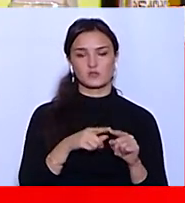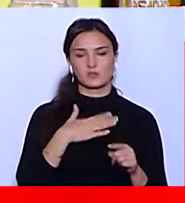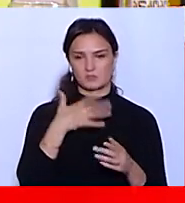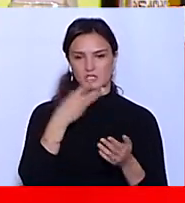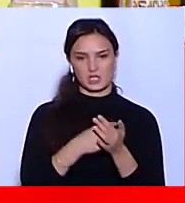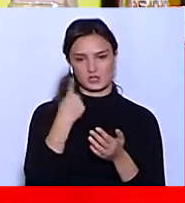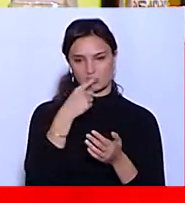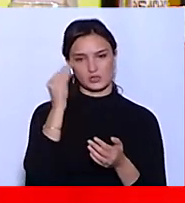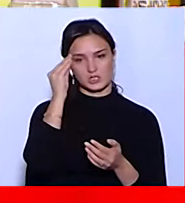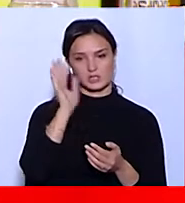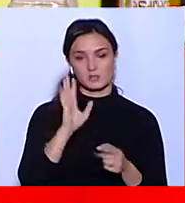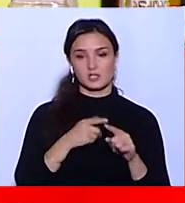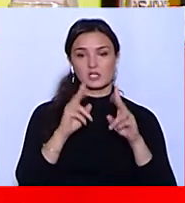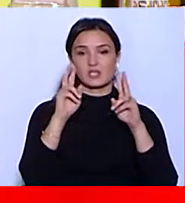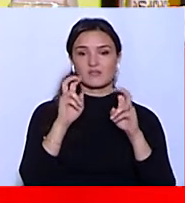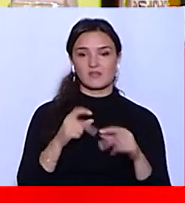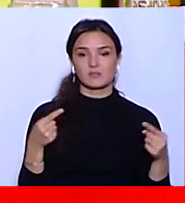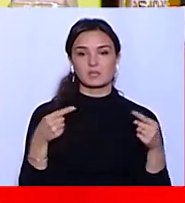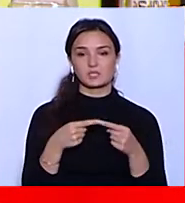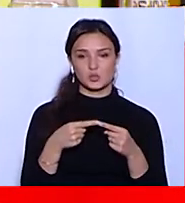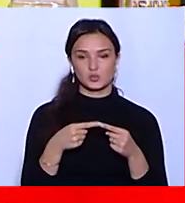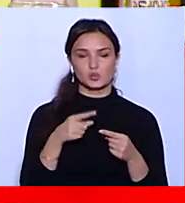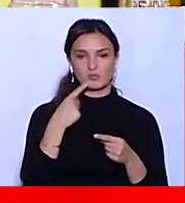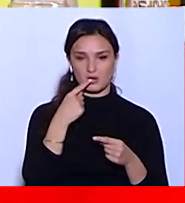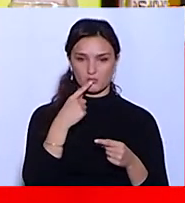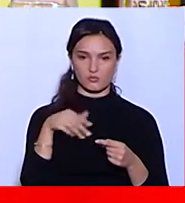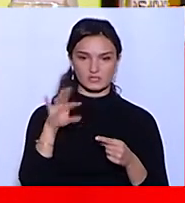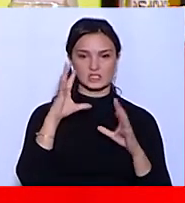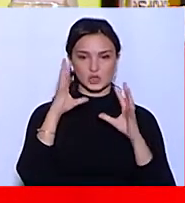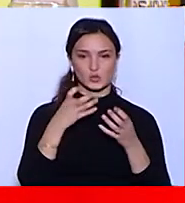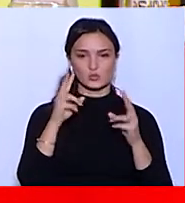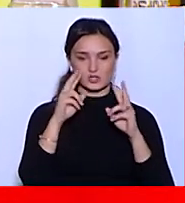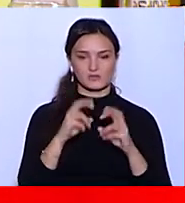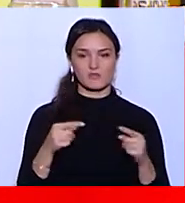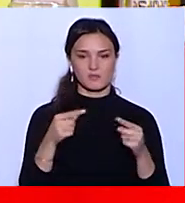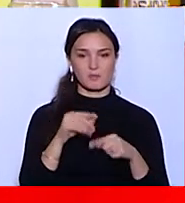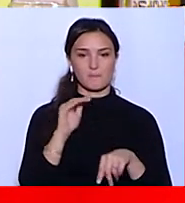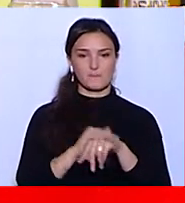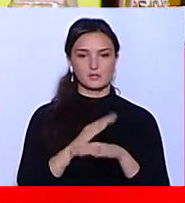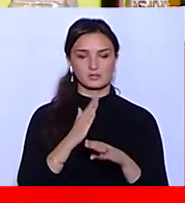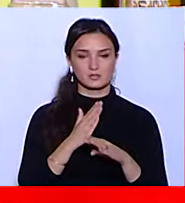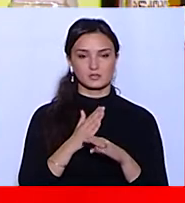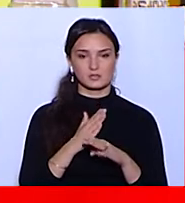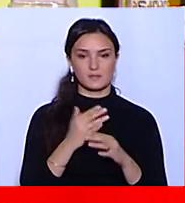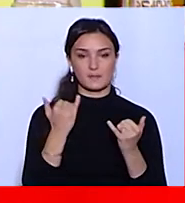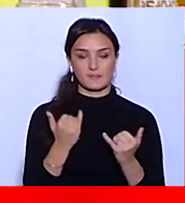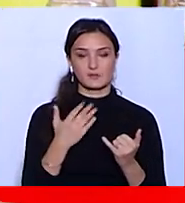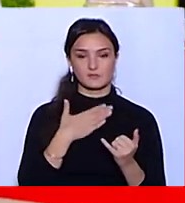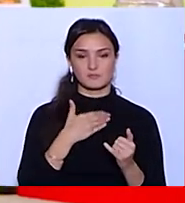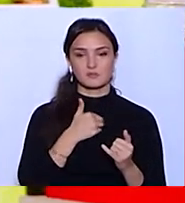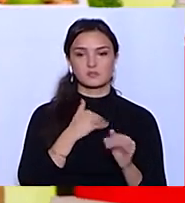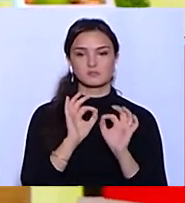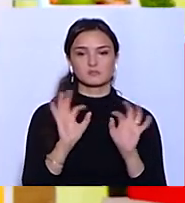პირადი მოსაზრება, ეს არის კვლევებით დადასტურებული და არაერთი სერიოზული კვლევით დადასტურებული ფაქტი. Მაგრამ დღეს რაზედაც მე თქვენ